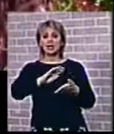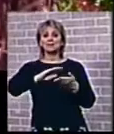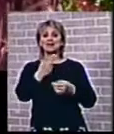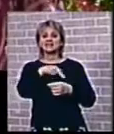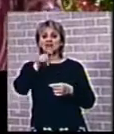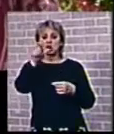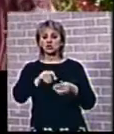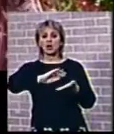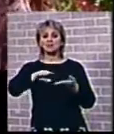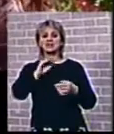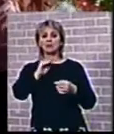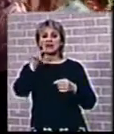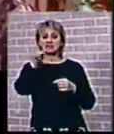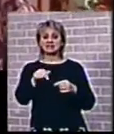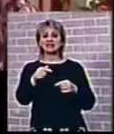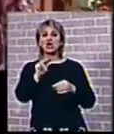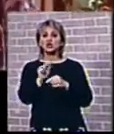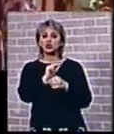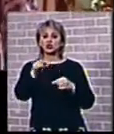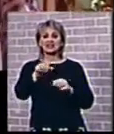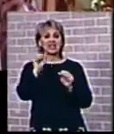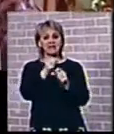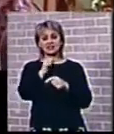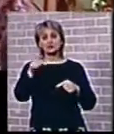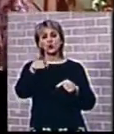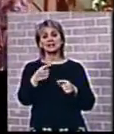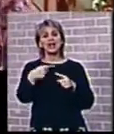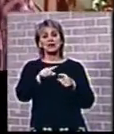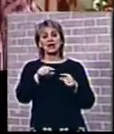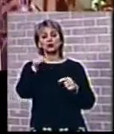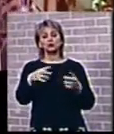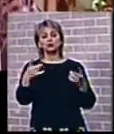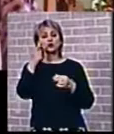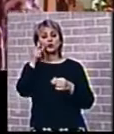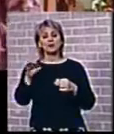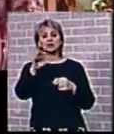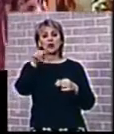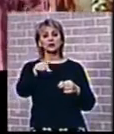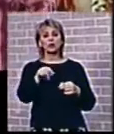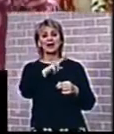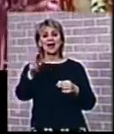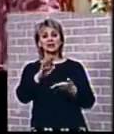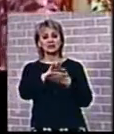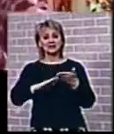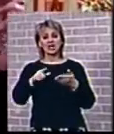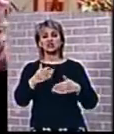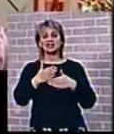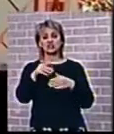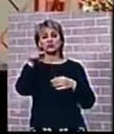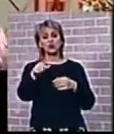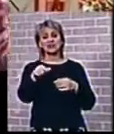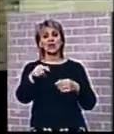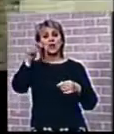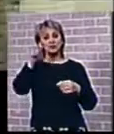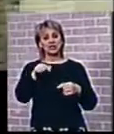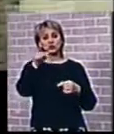врача, без профессионала лечить невозможно. Поэтому нужно думать о том, как дальше стимулировать